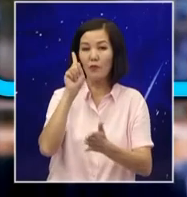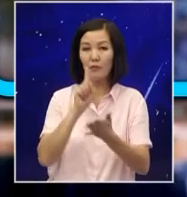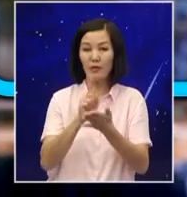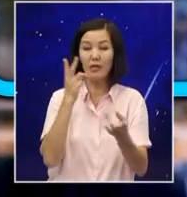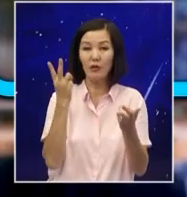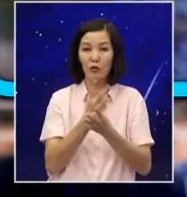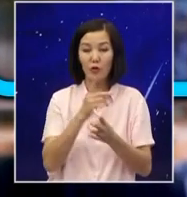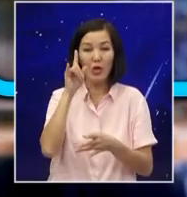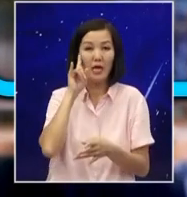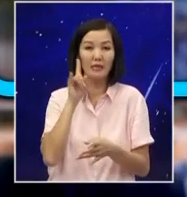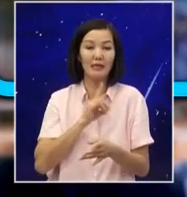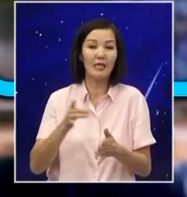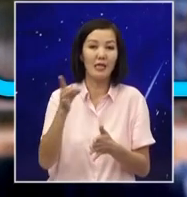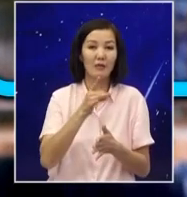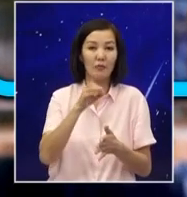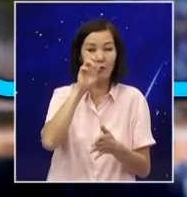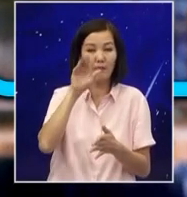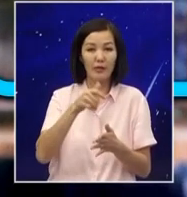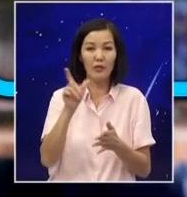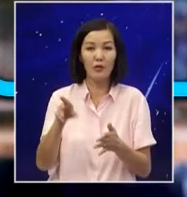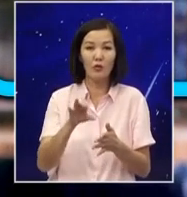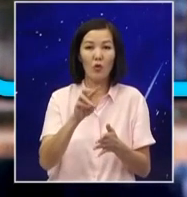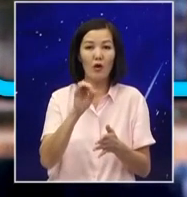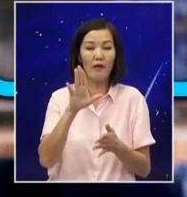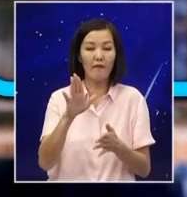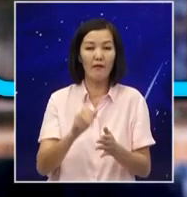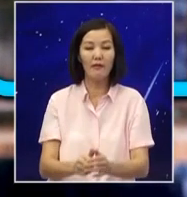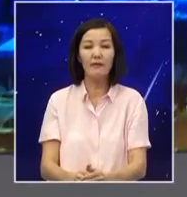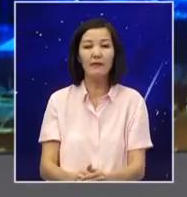Қазақстан Республикасының президенті Қасым-Жомарт Тоқаев.